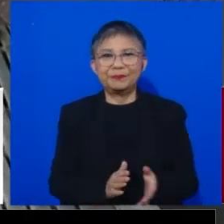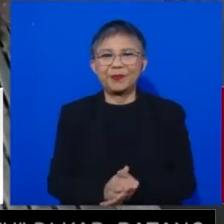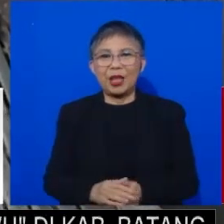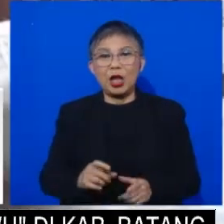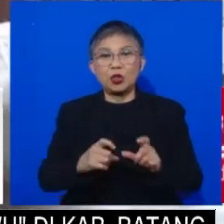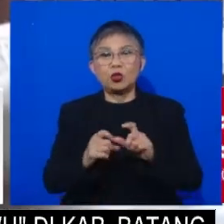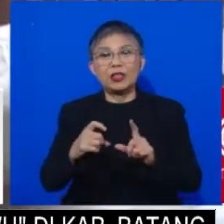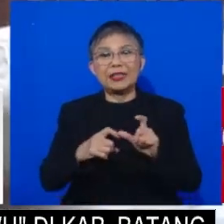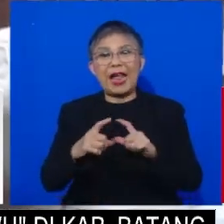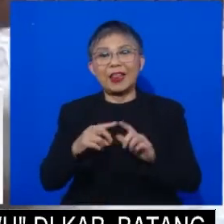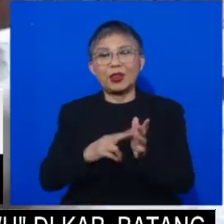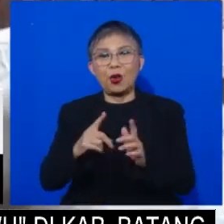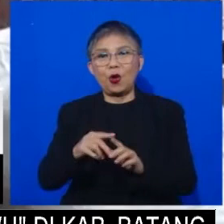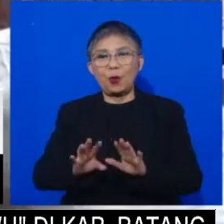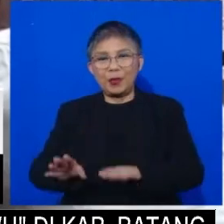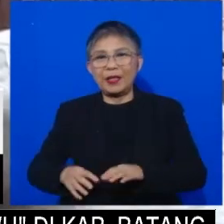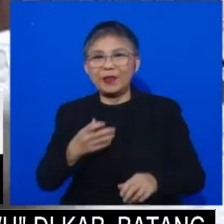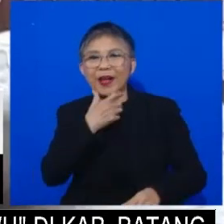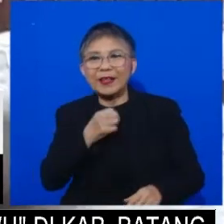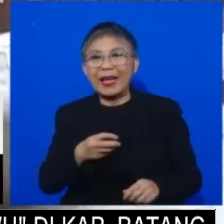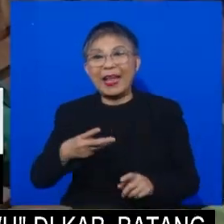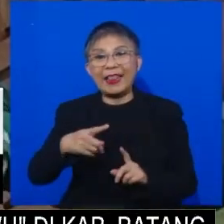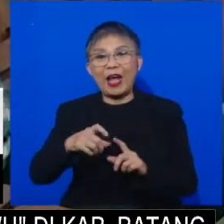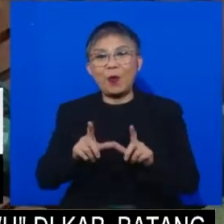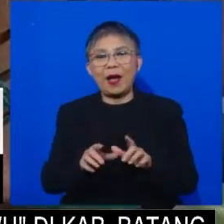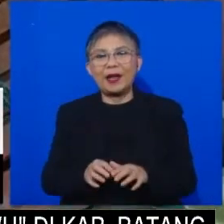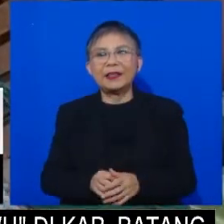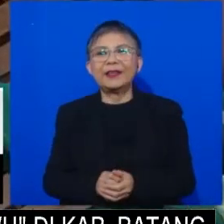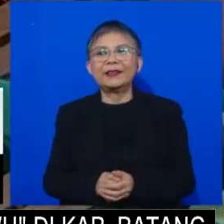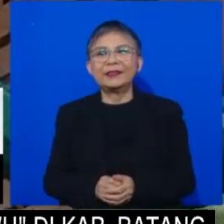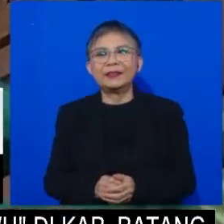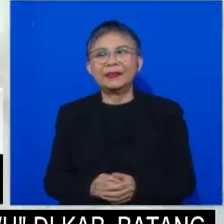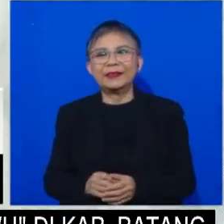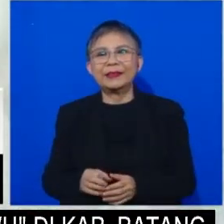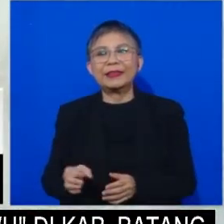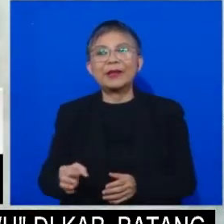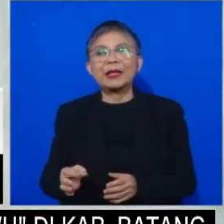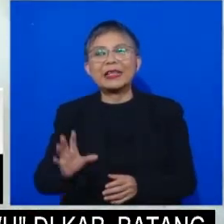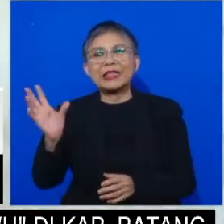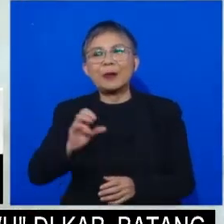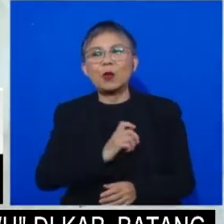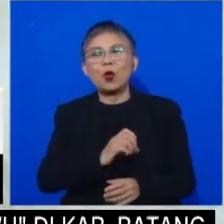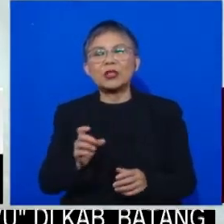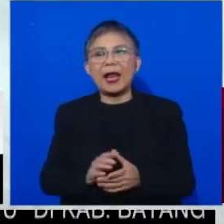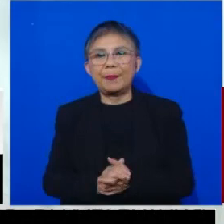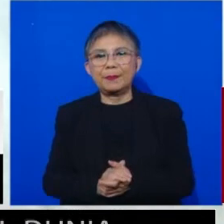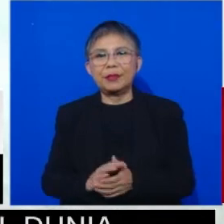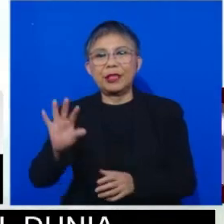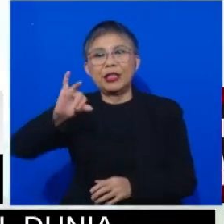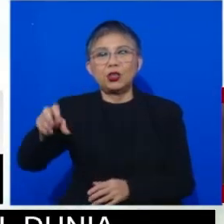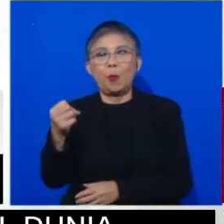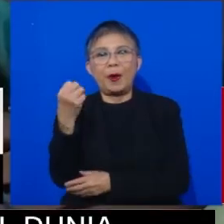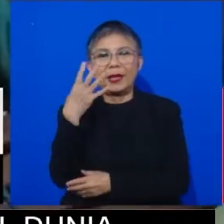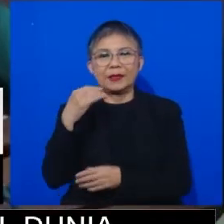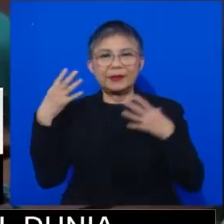Susanto adalah salah satu peternak kambing Etawa di Dusun Tegal Rejo, Desa Jarak, Kecamatan Wonosalam, Jombang, Jawa